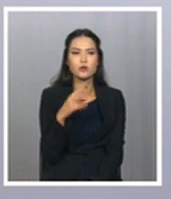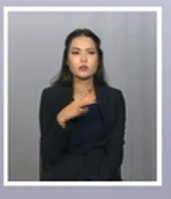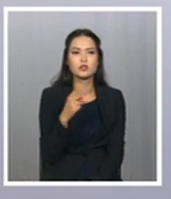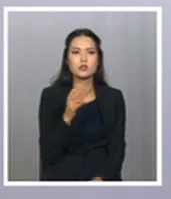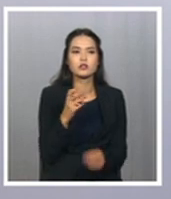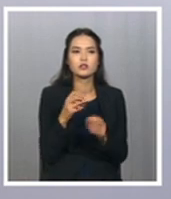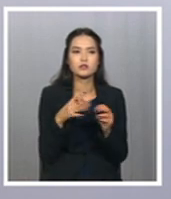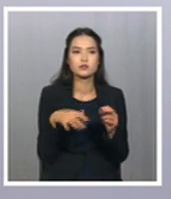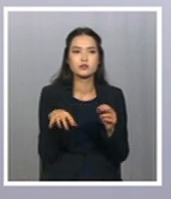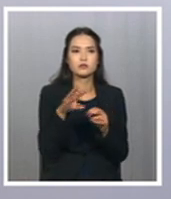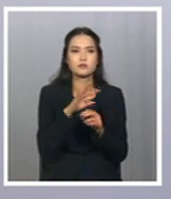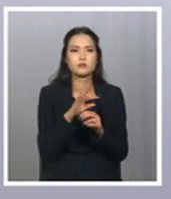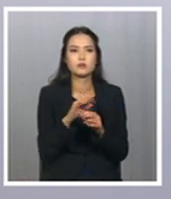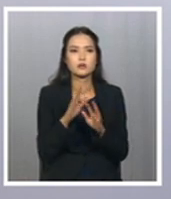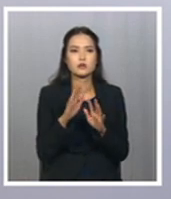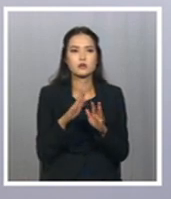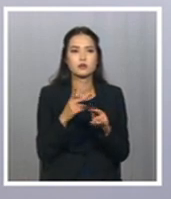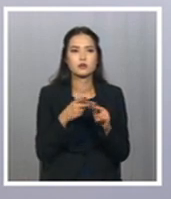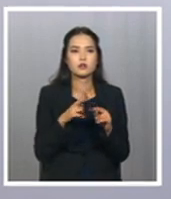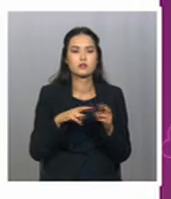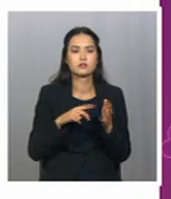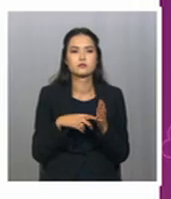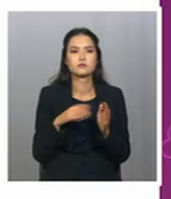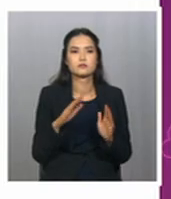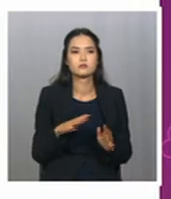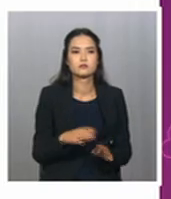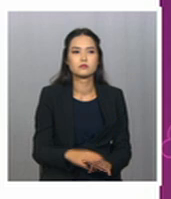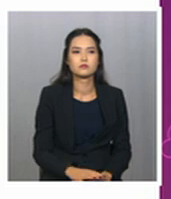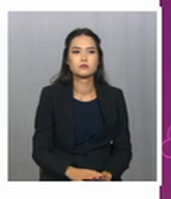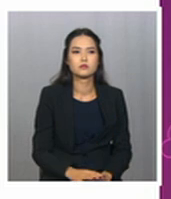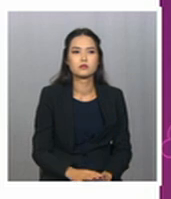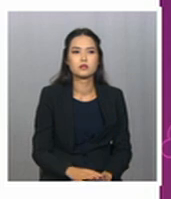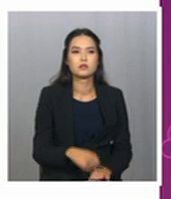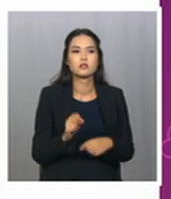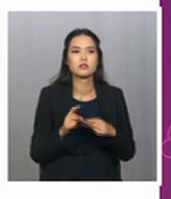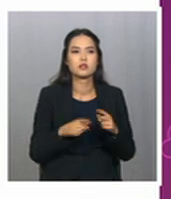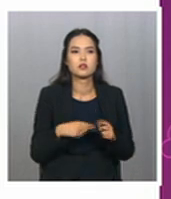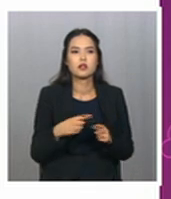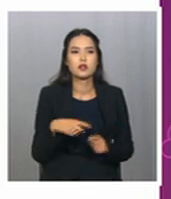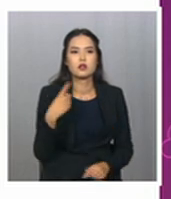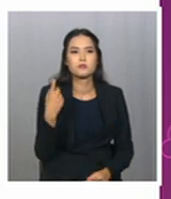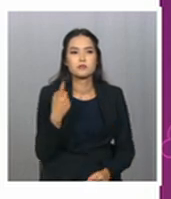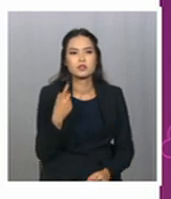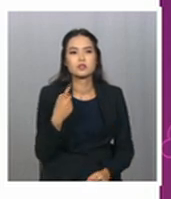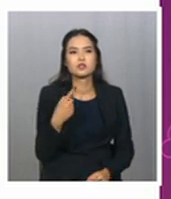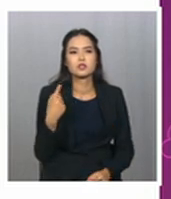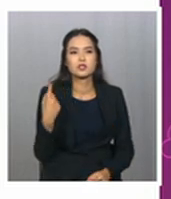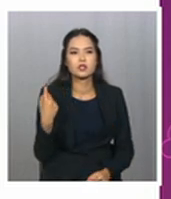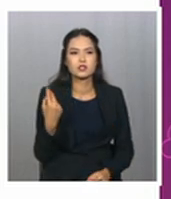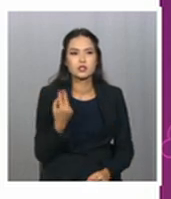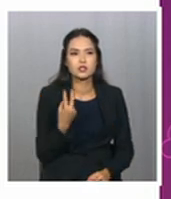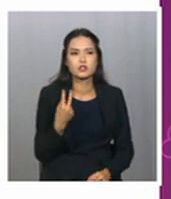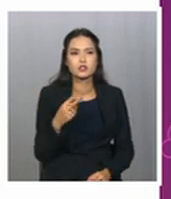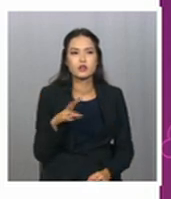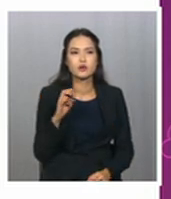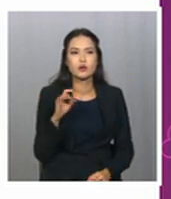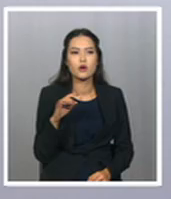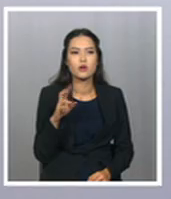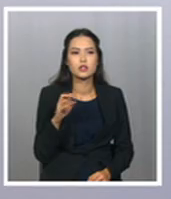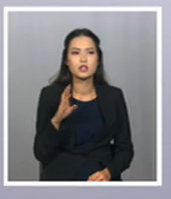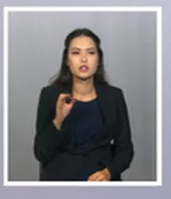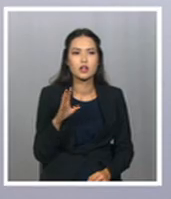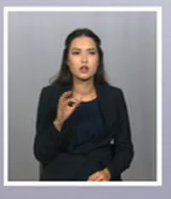жиынды бұл OXZ жазықтығын береді. Ал енді келесі, бірінші және екінші координаттары